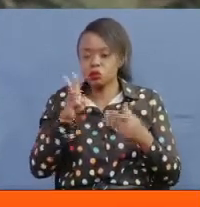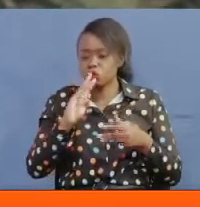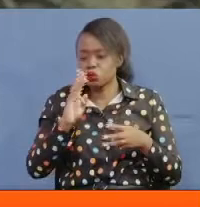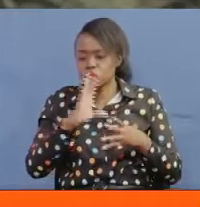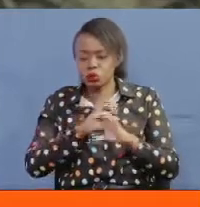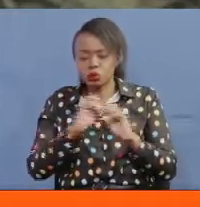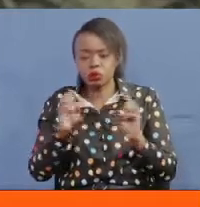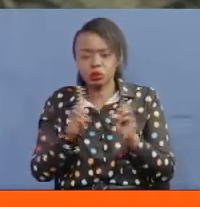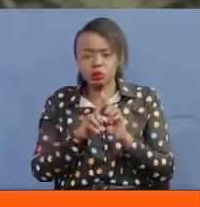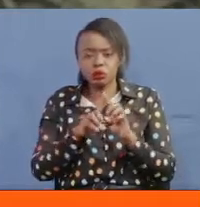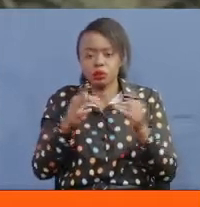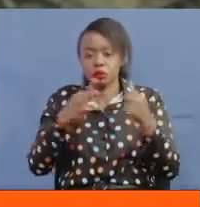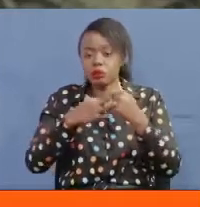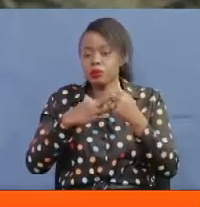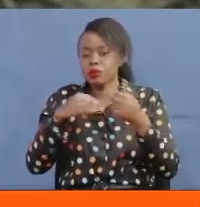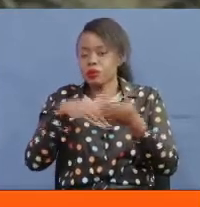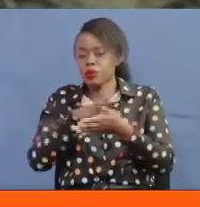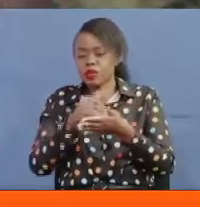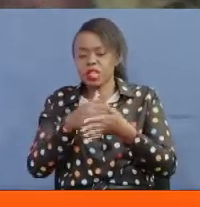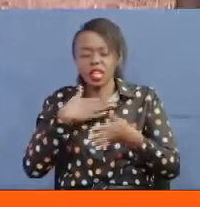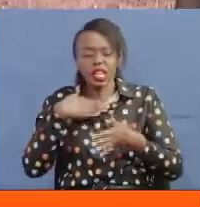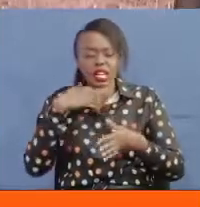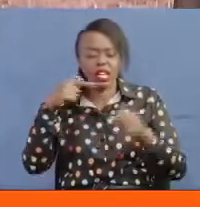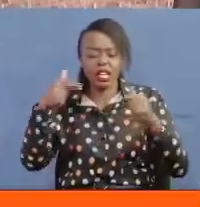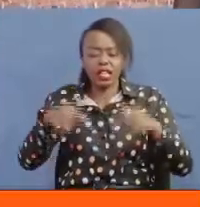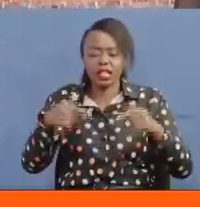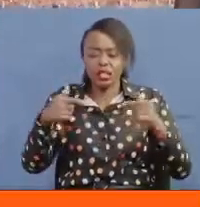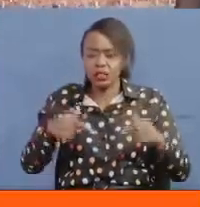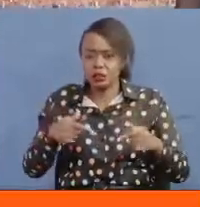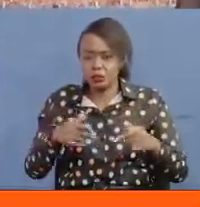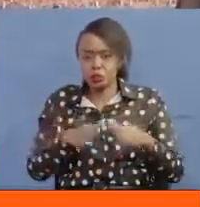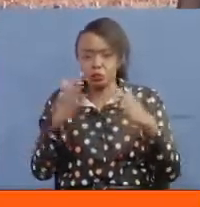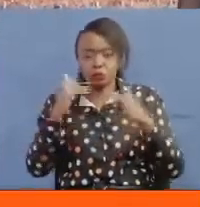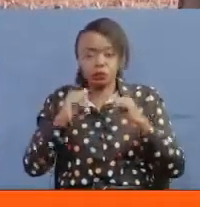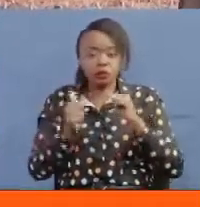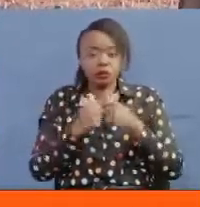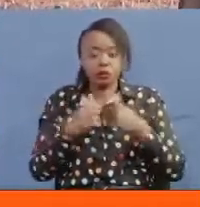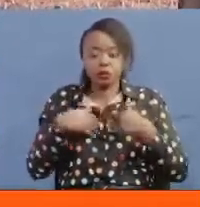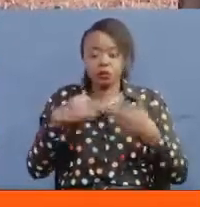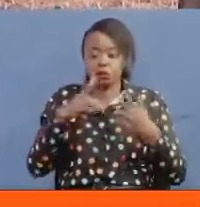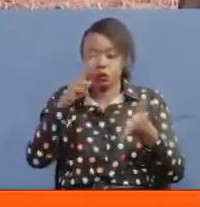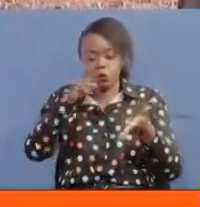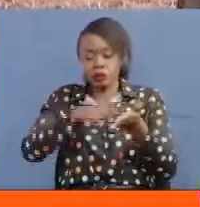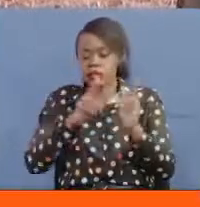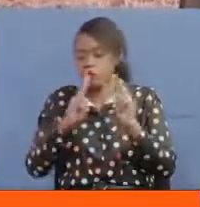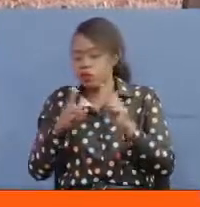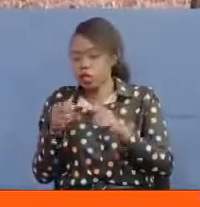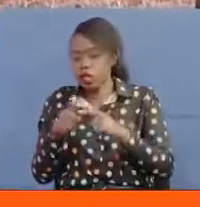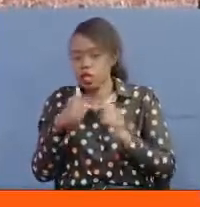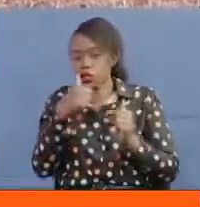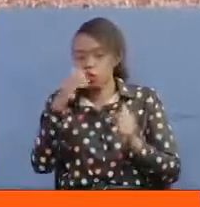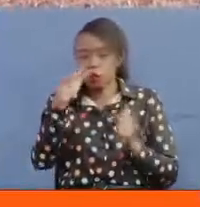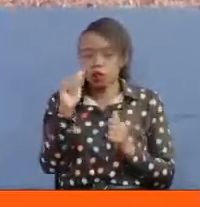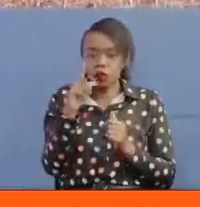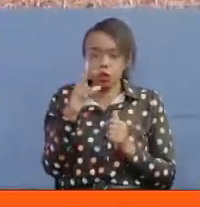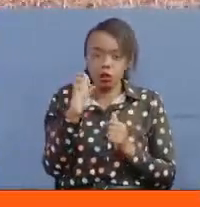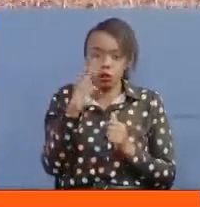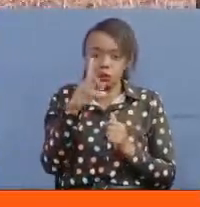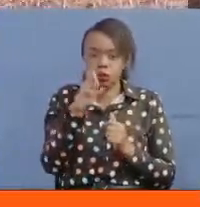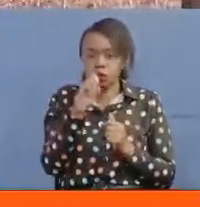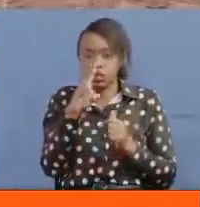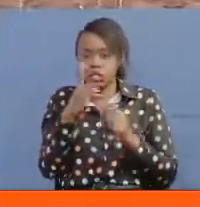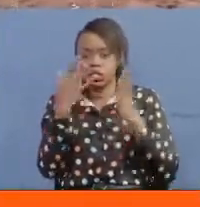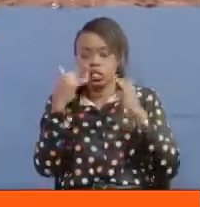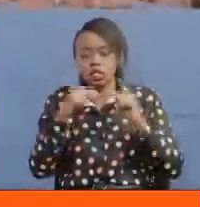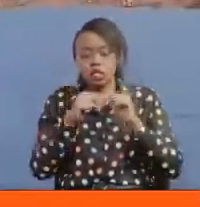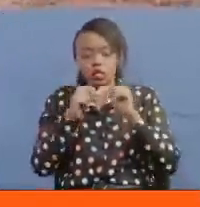hiyo ng'ombe 8 zote zilikufa hapo. Mkuu wa maafisa wa polisi kituo cha Marigat, Abdullahi Maalim, ametaja kwamba